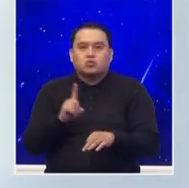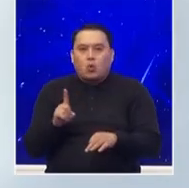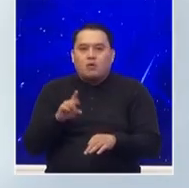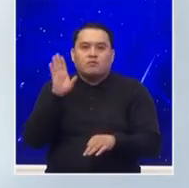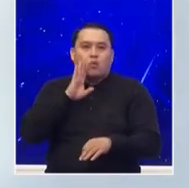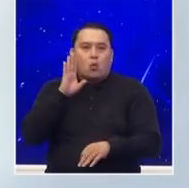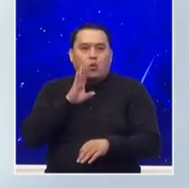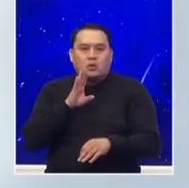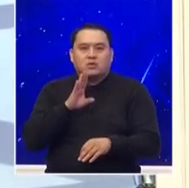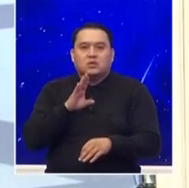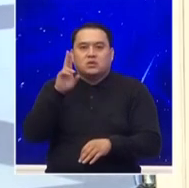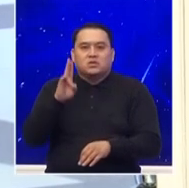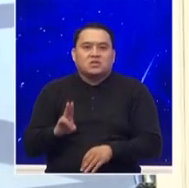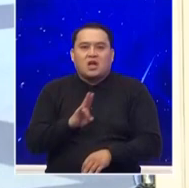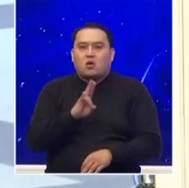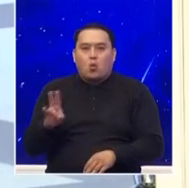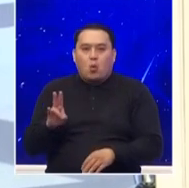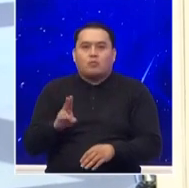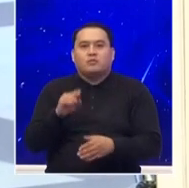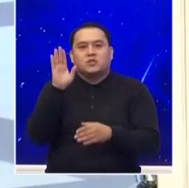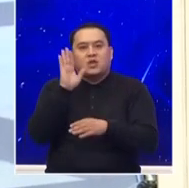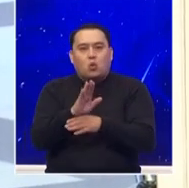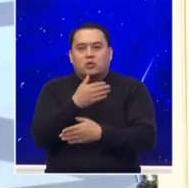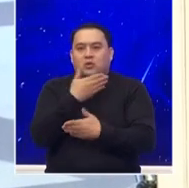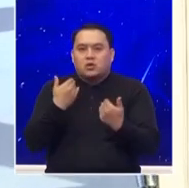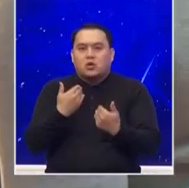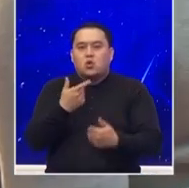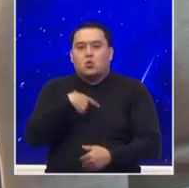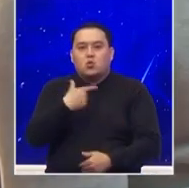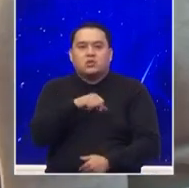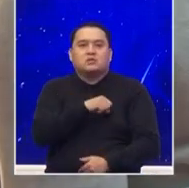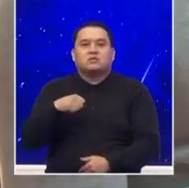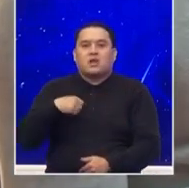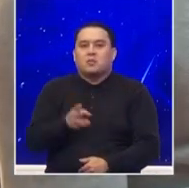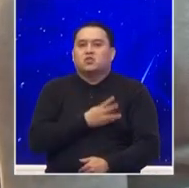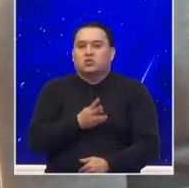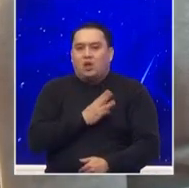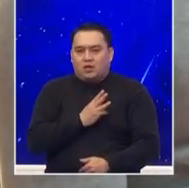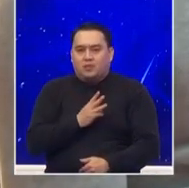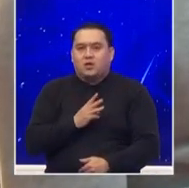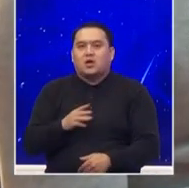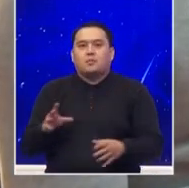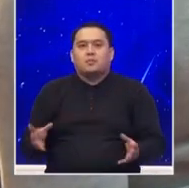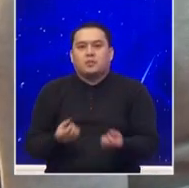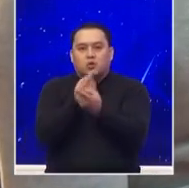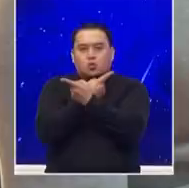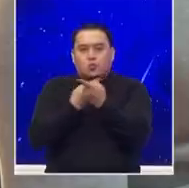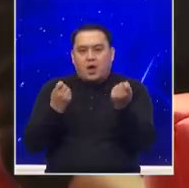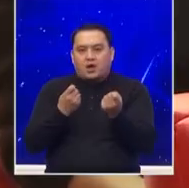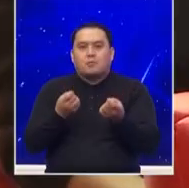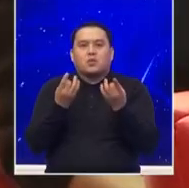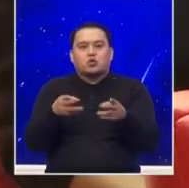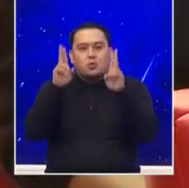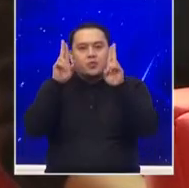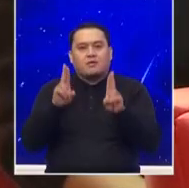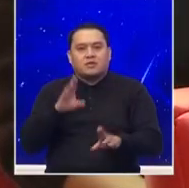в прорубь не является церковным предписанием. Люди занимаются этим по собственной инициативе. Тем не менее, ДЧС предупреждает соблюдать